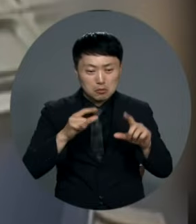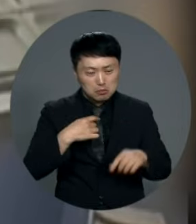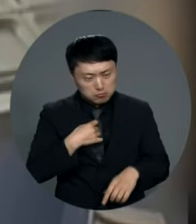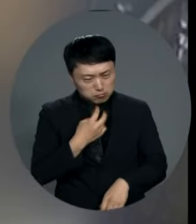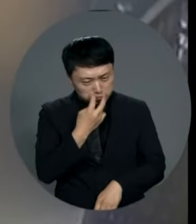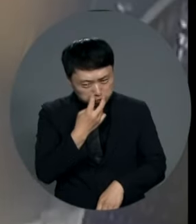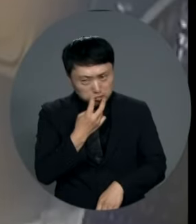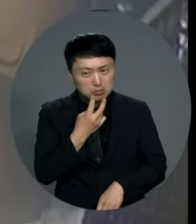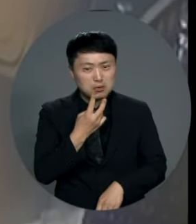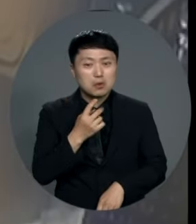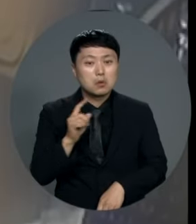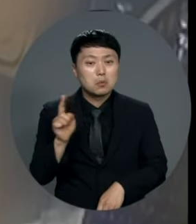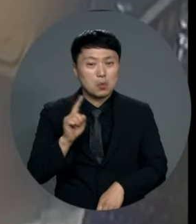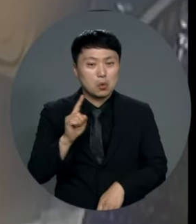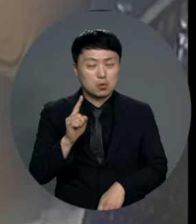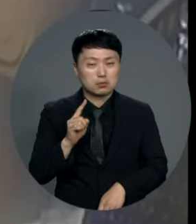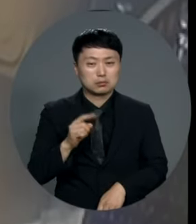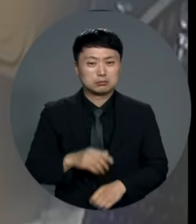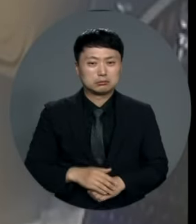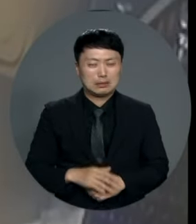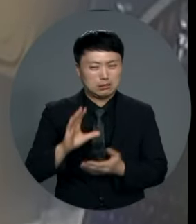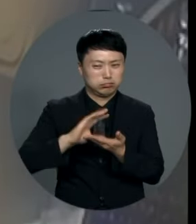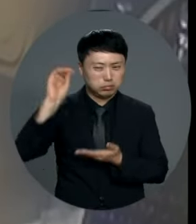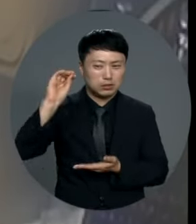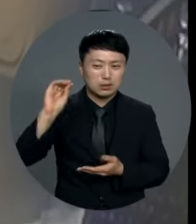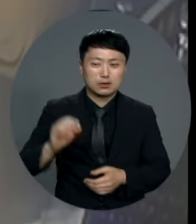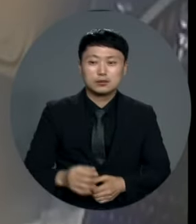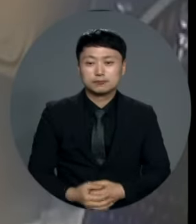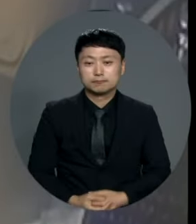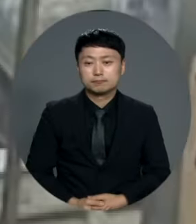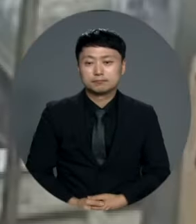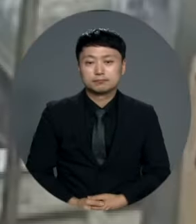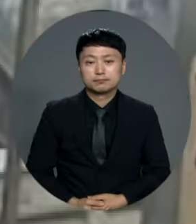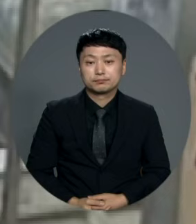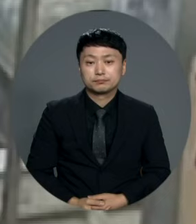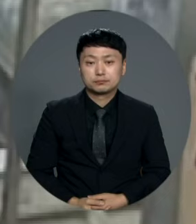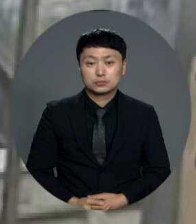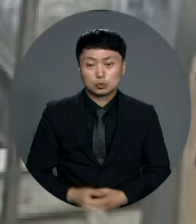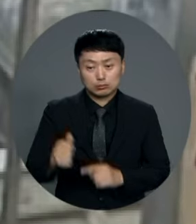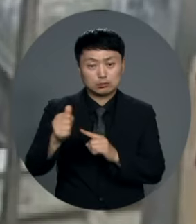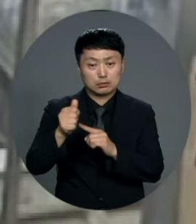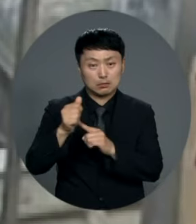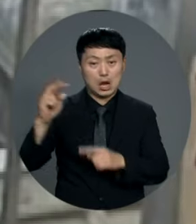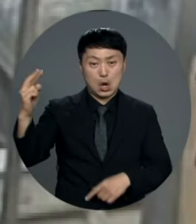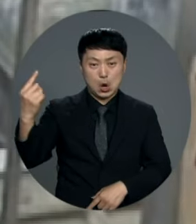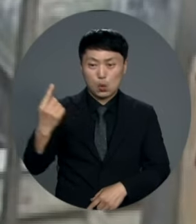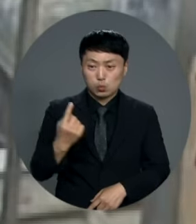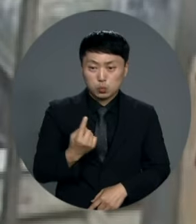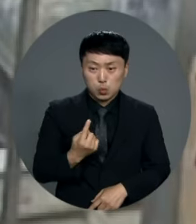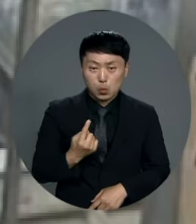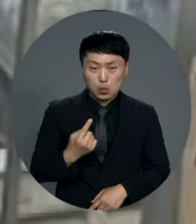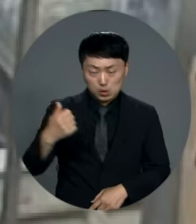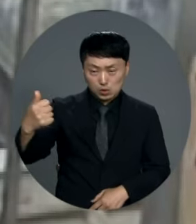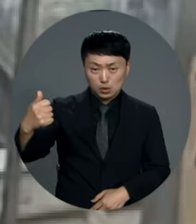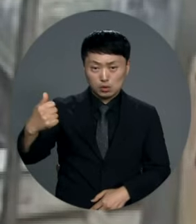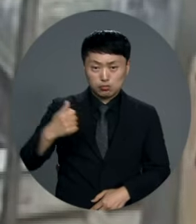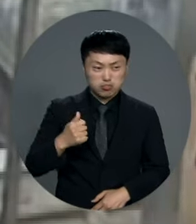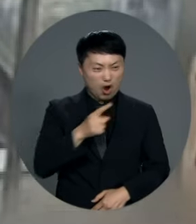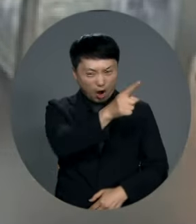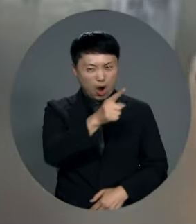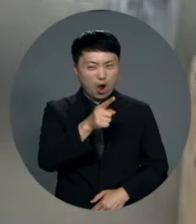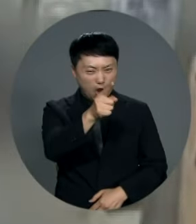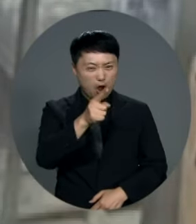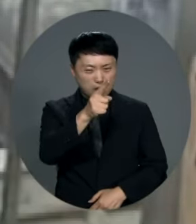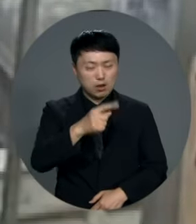보던 남성들 바로 짐을 챙겨 자리를 떠났습니다. 그런데 한 남성이 다시 가게로 들어오더니 삿대질을